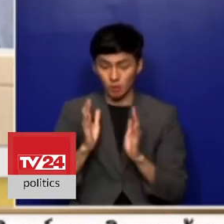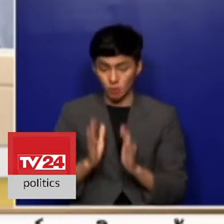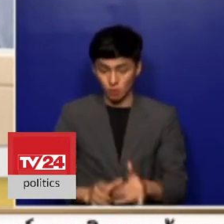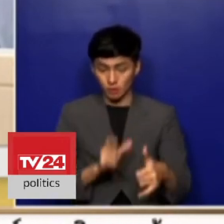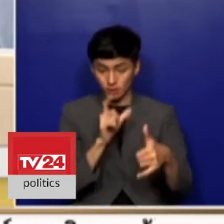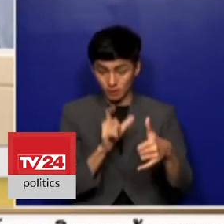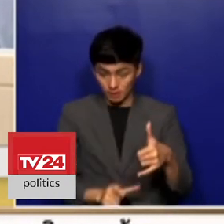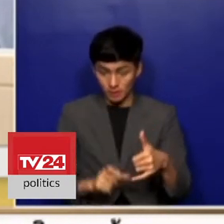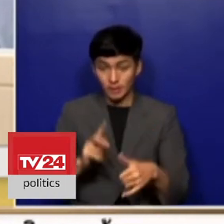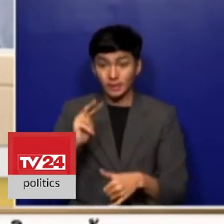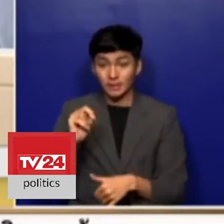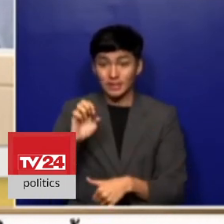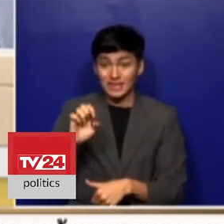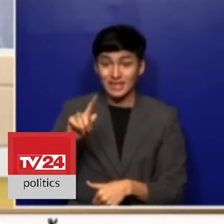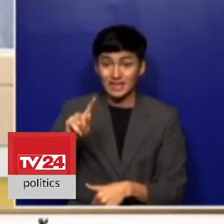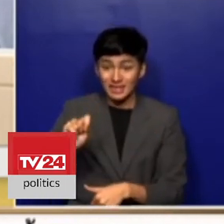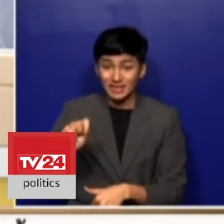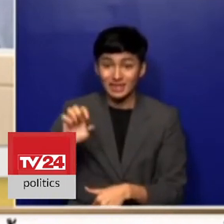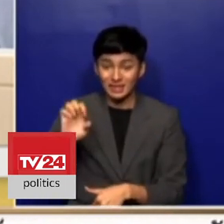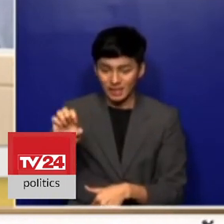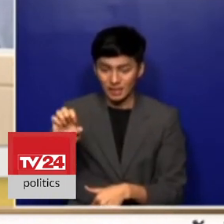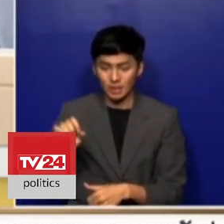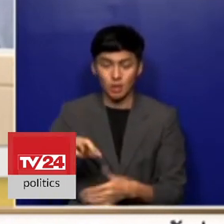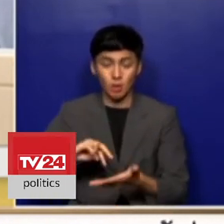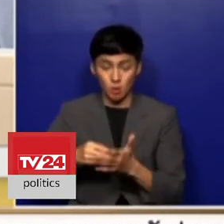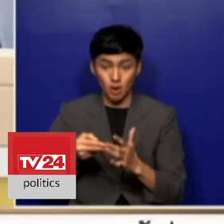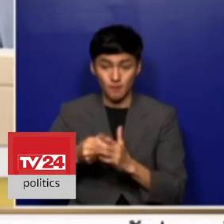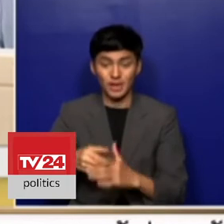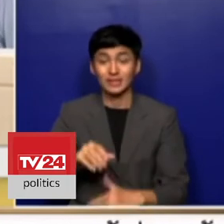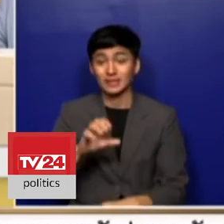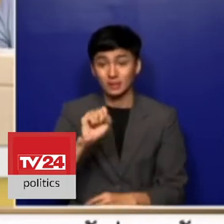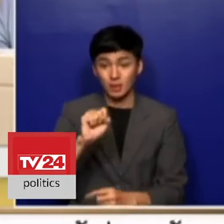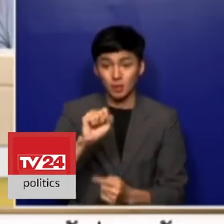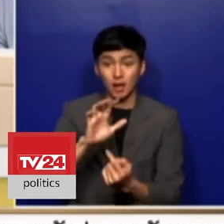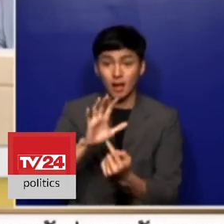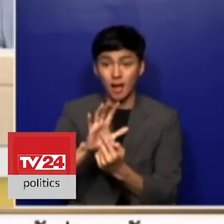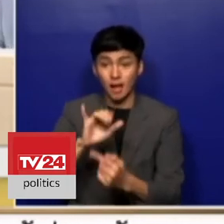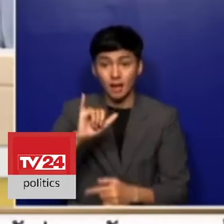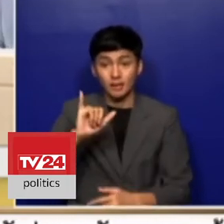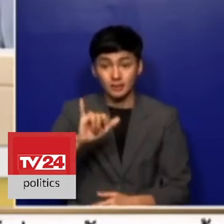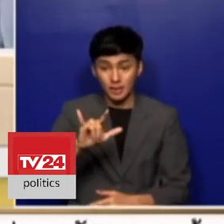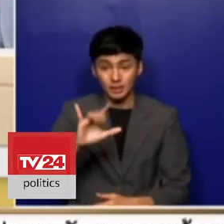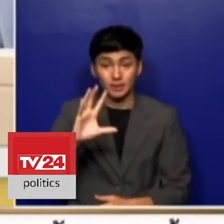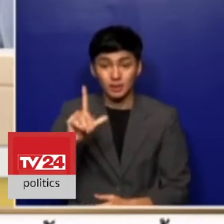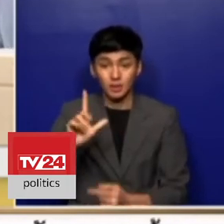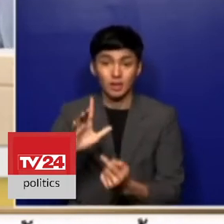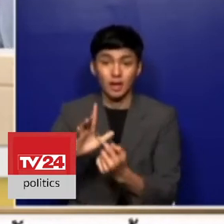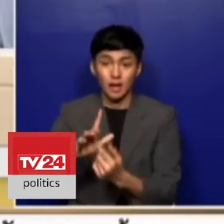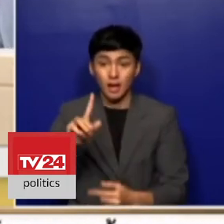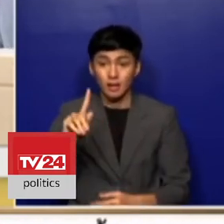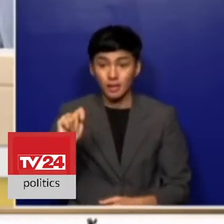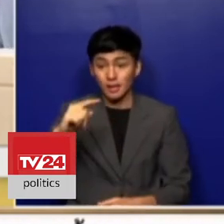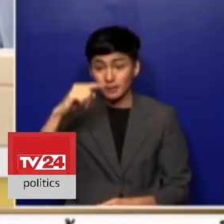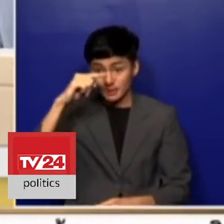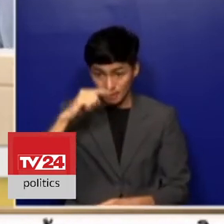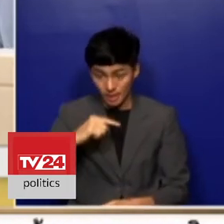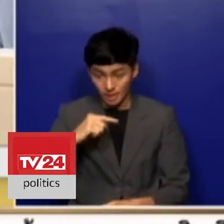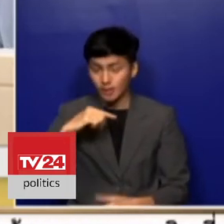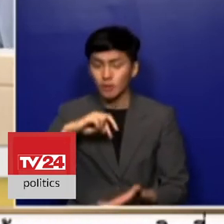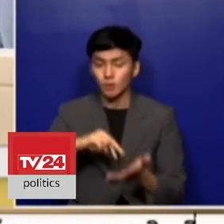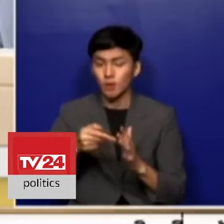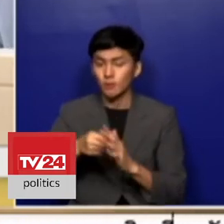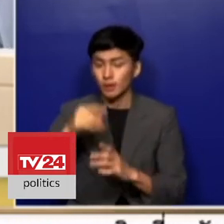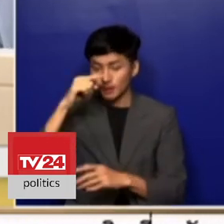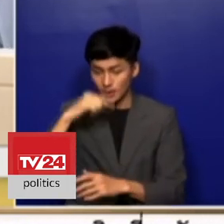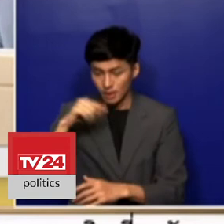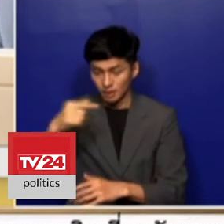นิติบุคคลสัญชาติไทยเน้นคำว่าสัญชาติไทยครับต้องปรับตัวและพัฒนาความสามารถทางการแข่งขันกับผู้